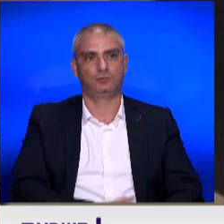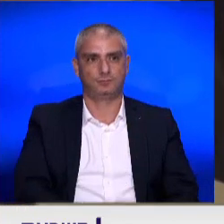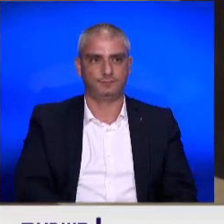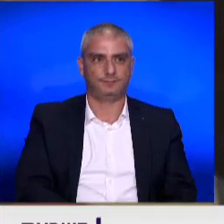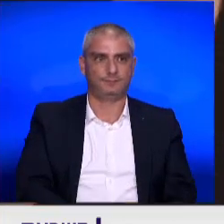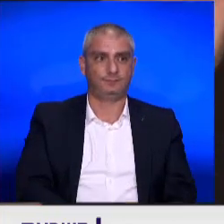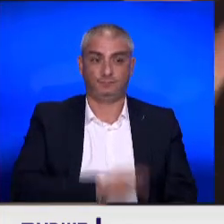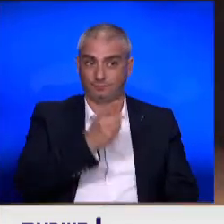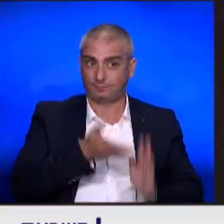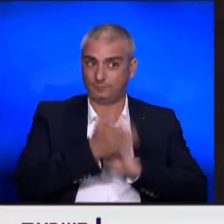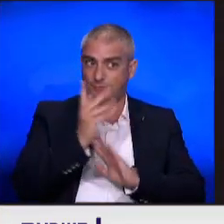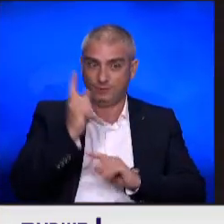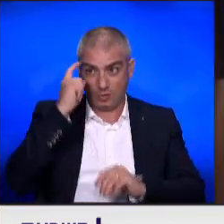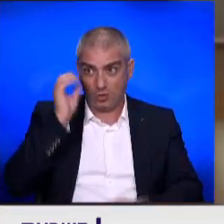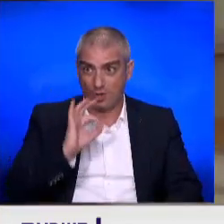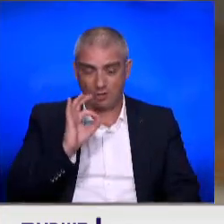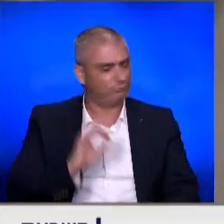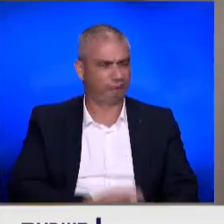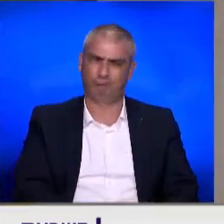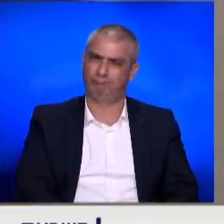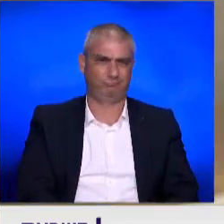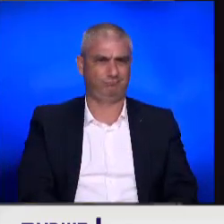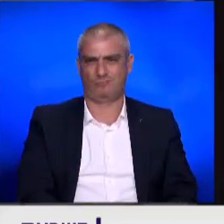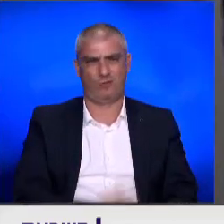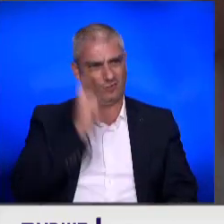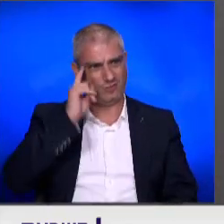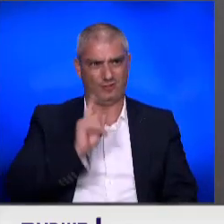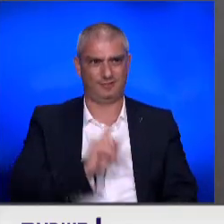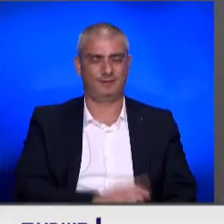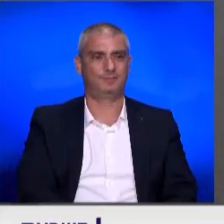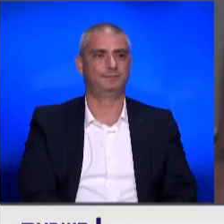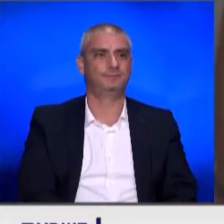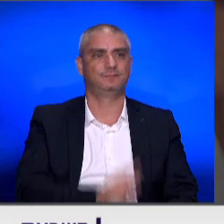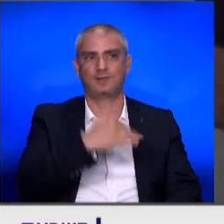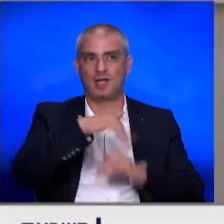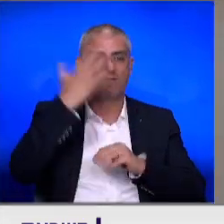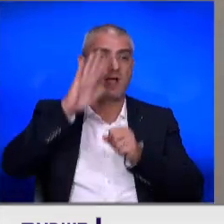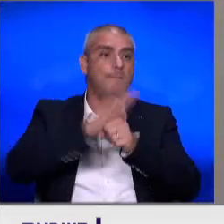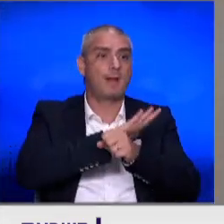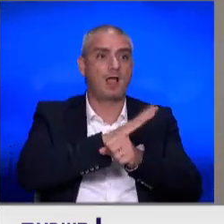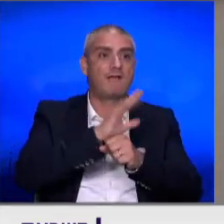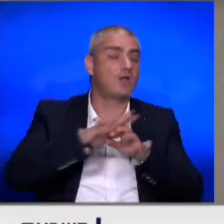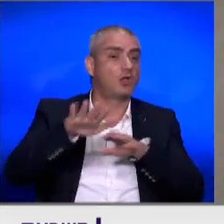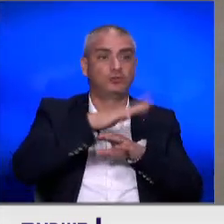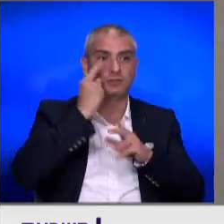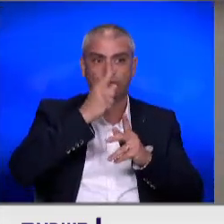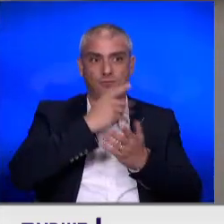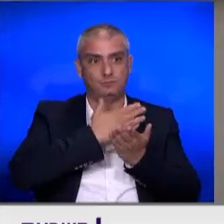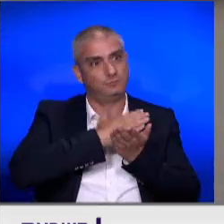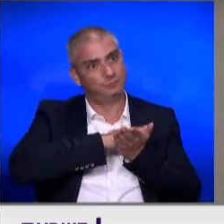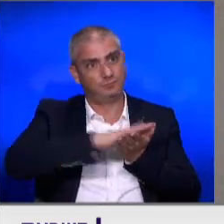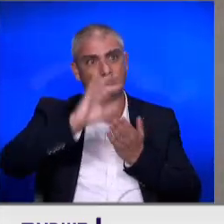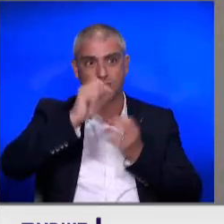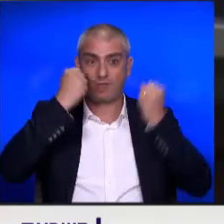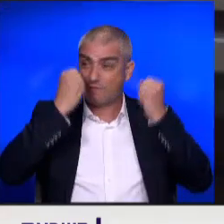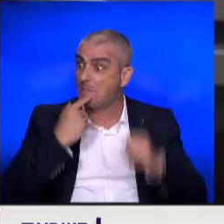לא, אתה יוצא, אתה עוד מודאג לו? לא, לא, לא. גם לא. פה הרחוב היה מלא. זה גם... כל השטח הזה שטחו בשביל ההפגנות.